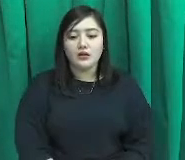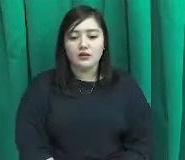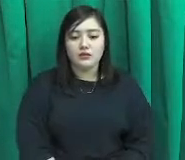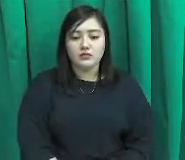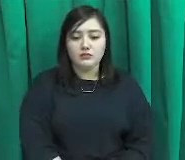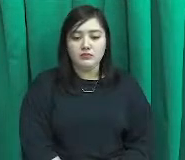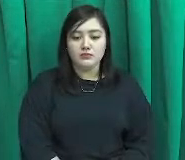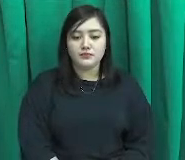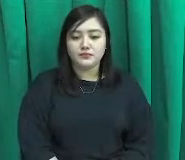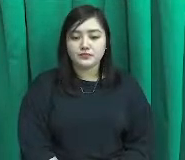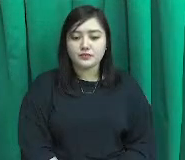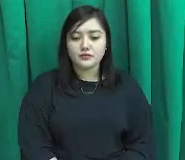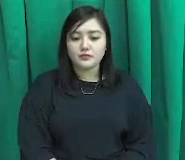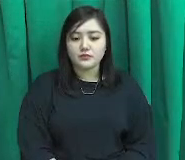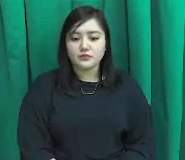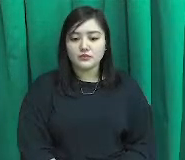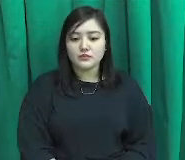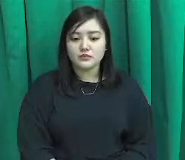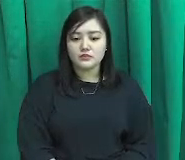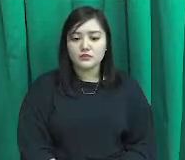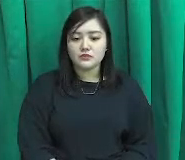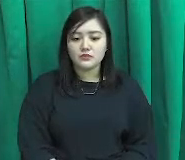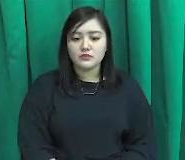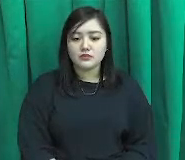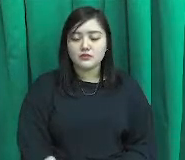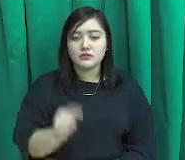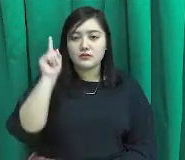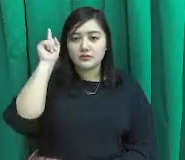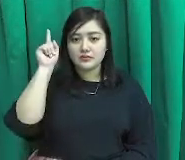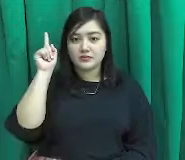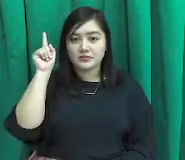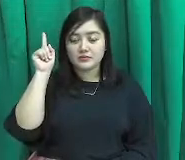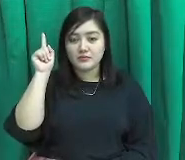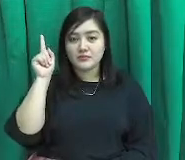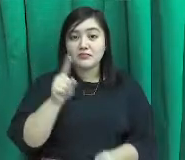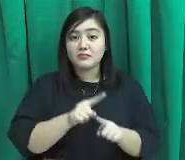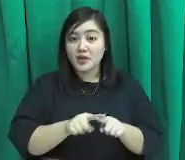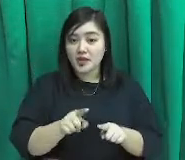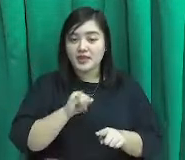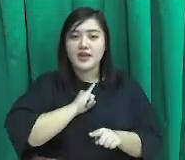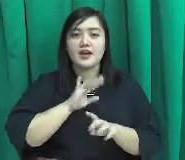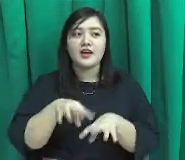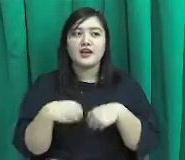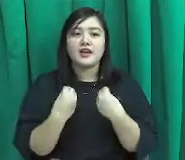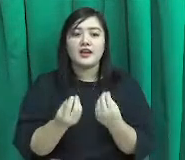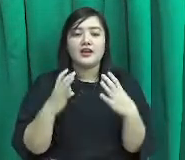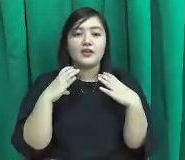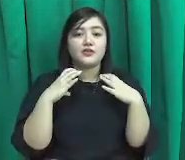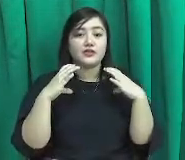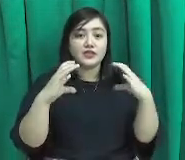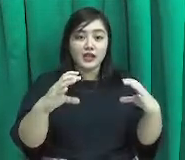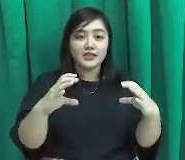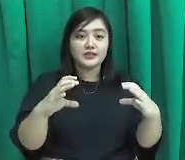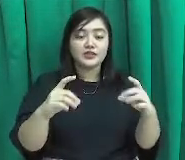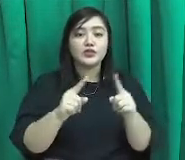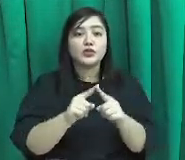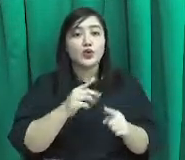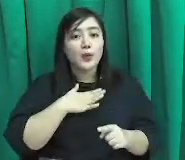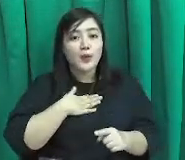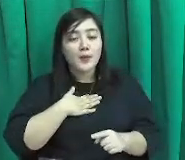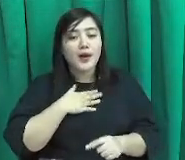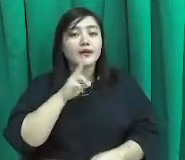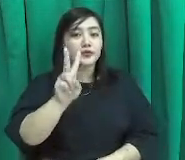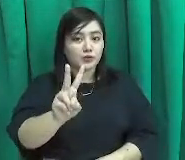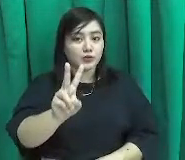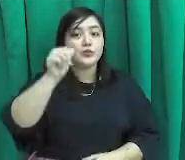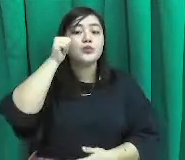kami sa ganung bagay, ay pinagsasalita ko po sila. Pinagsasalita ko yung aking dalawang anak, ano ba